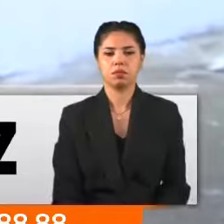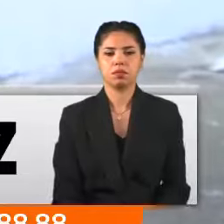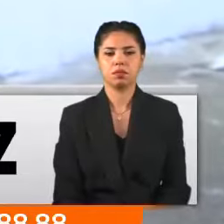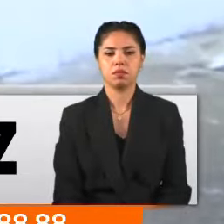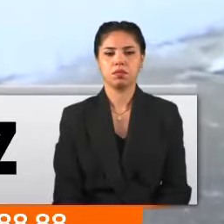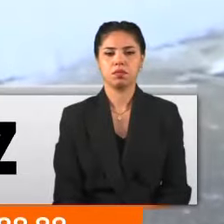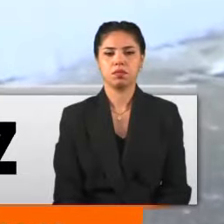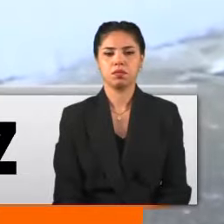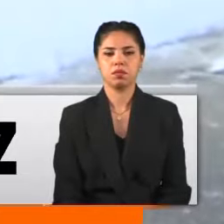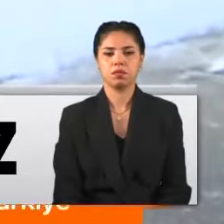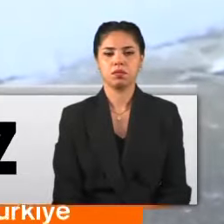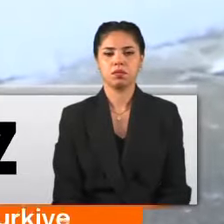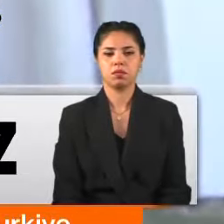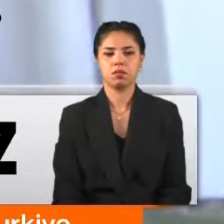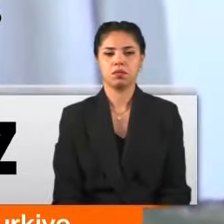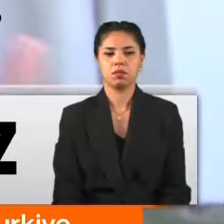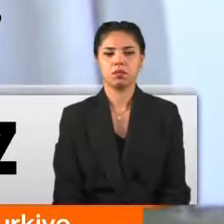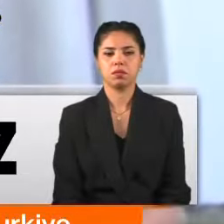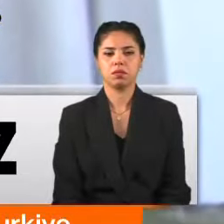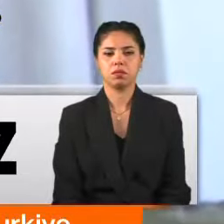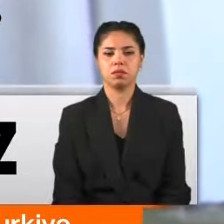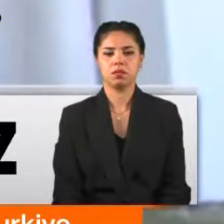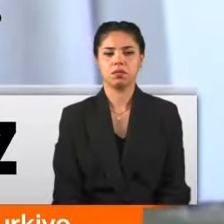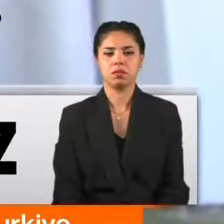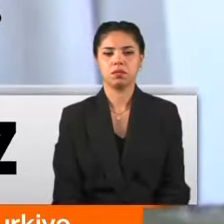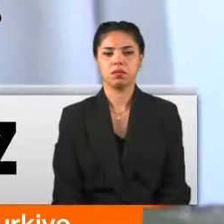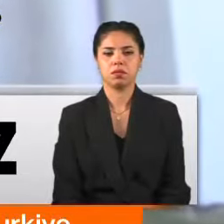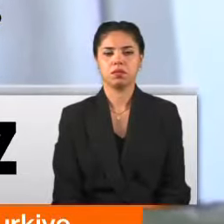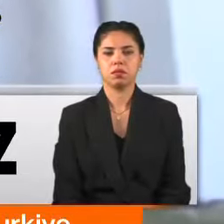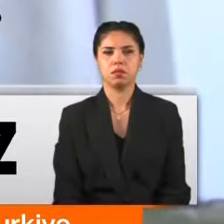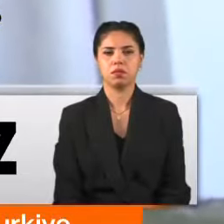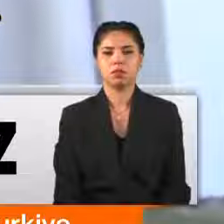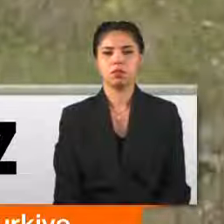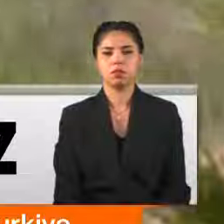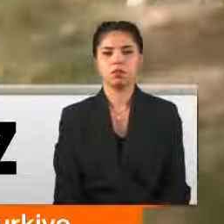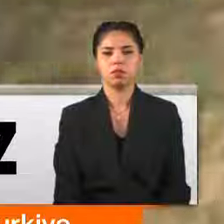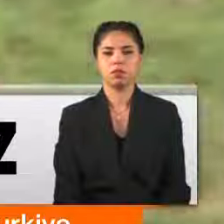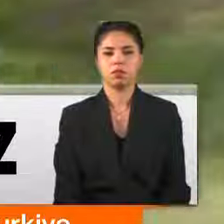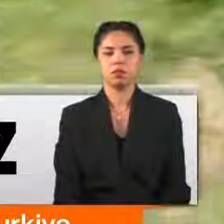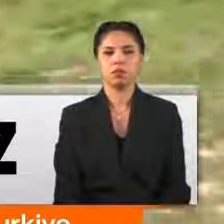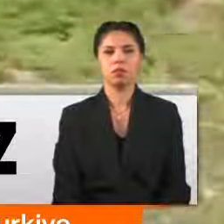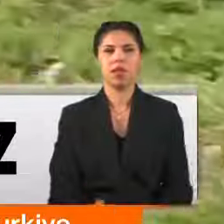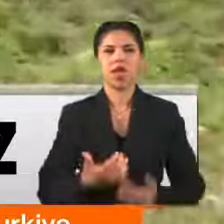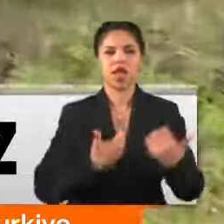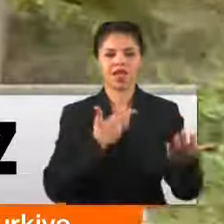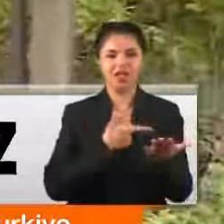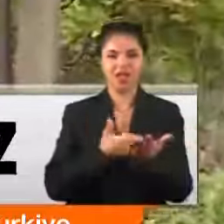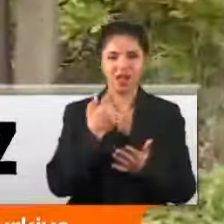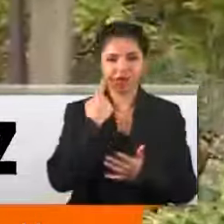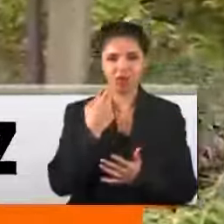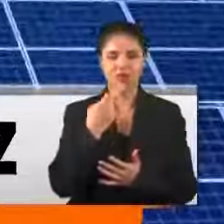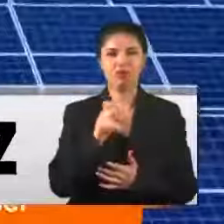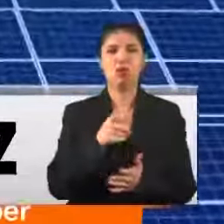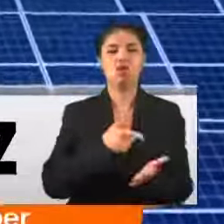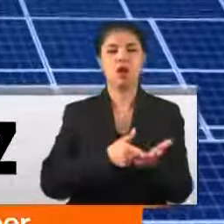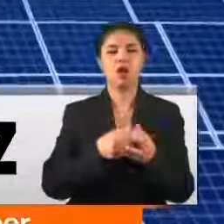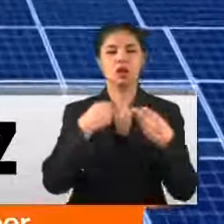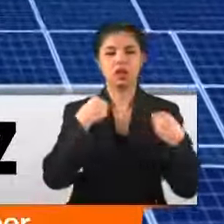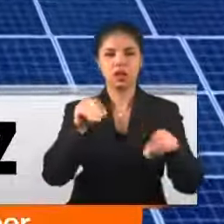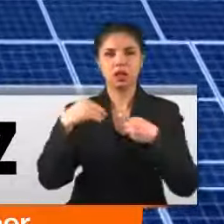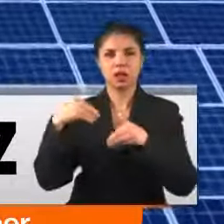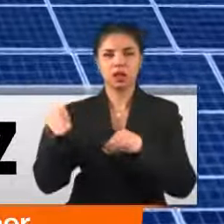içerisi bomboş, elimizde hiçbir şey yok. Geminin son kalan mallarını da götürüyorlar. Enerji tarlası adı altında boş arazi sattılar.